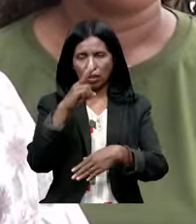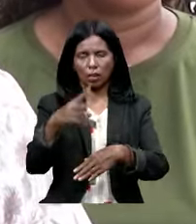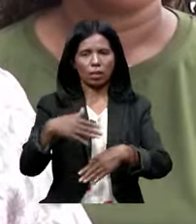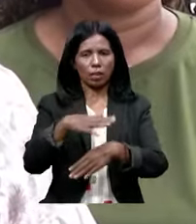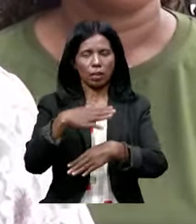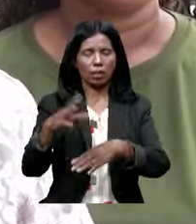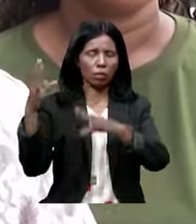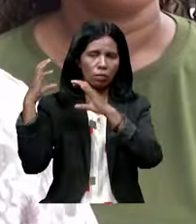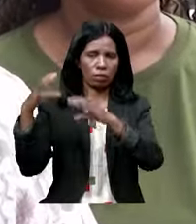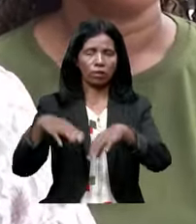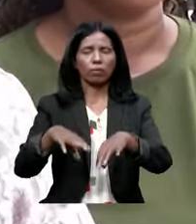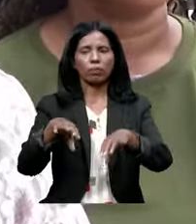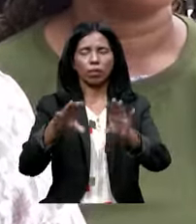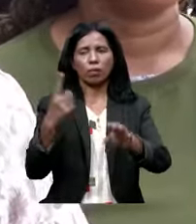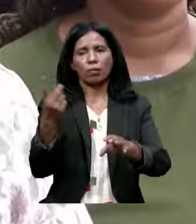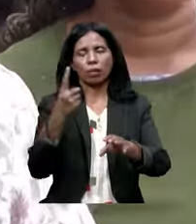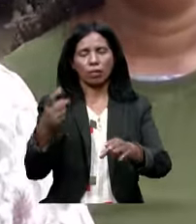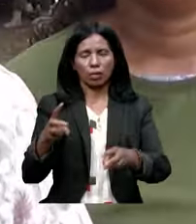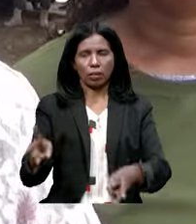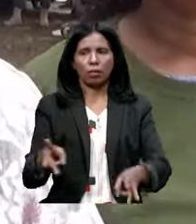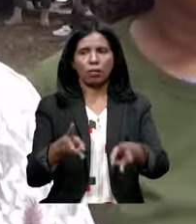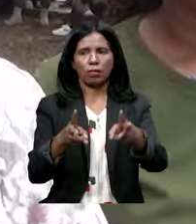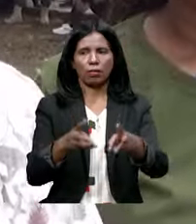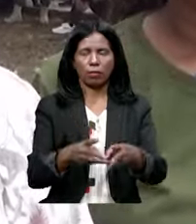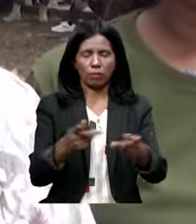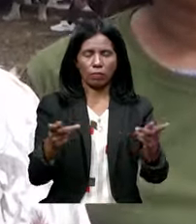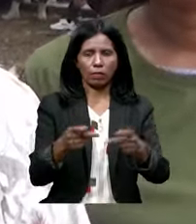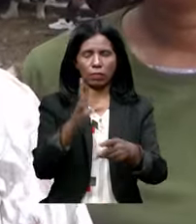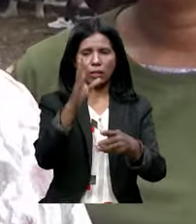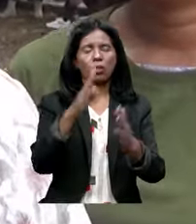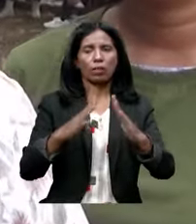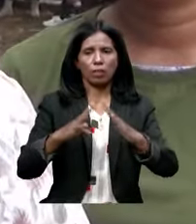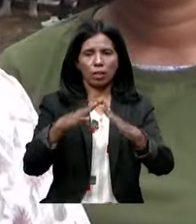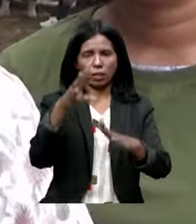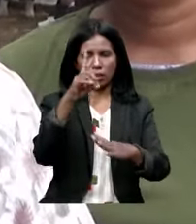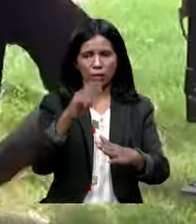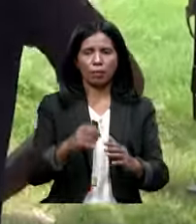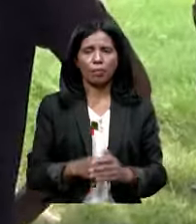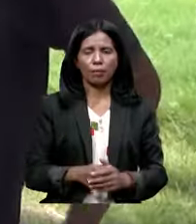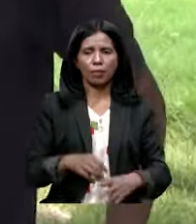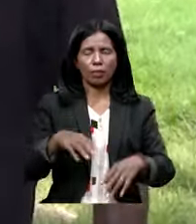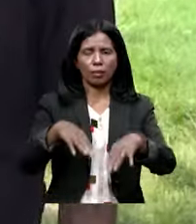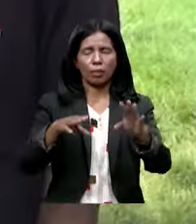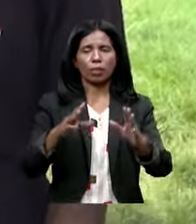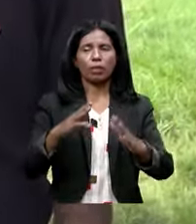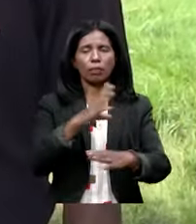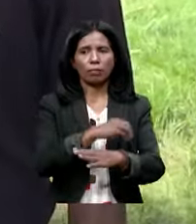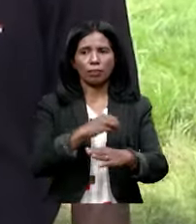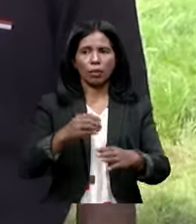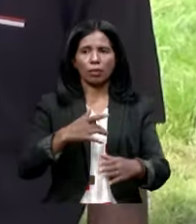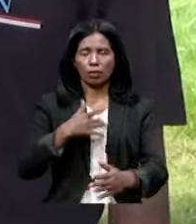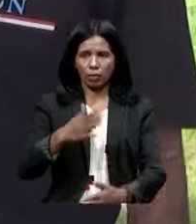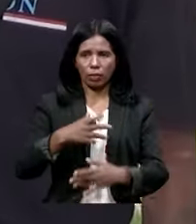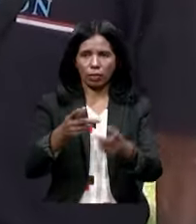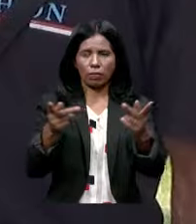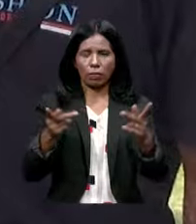hunuma, sepre kria ambete, ya sidat ini. Vendedor nu Jeremias Teixeira kontenti, tambah fatin